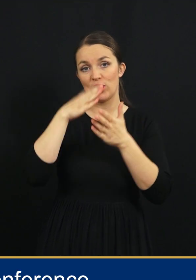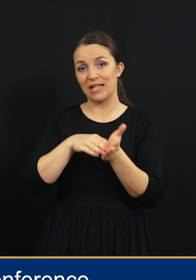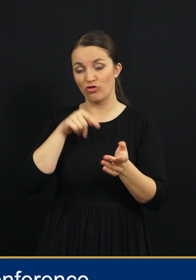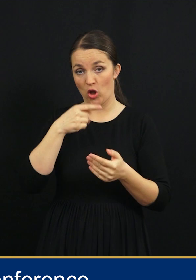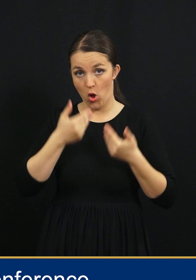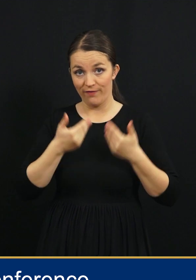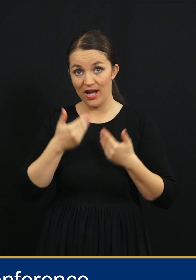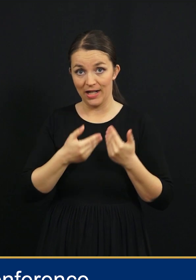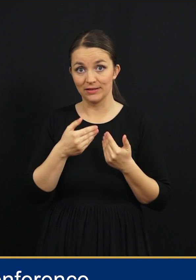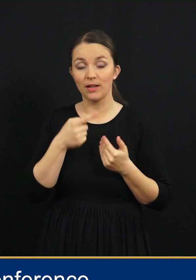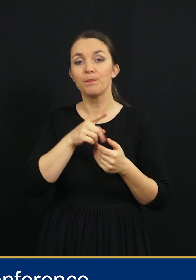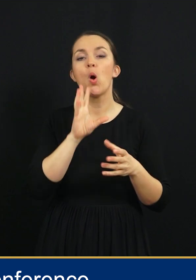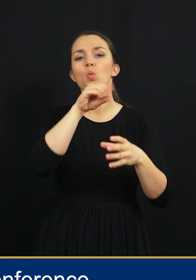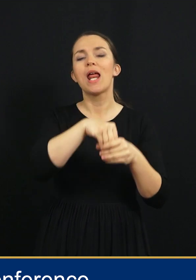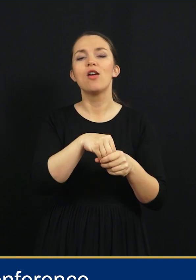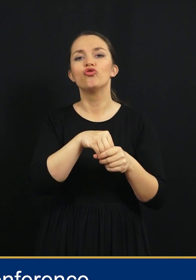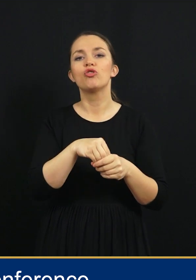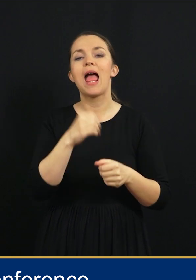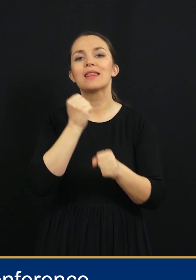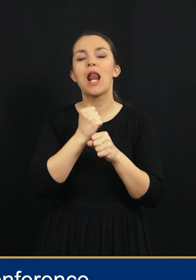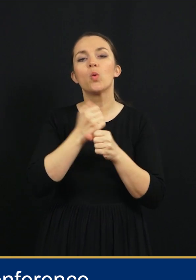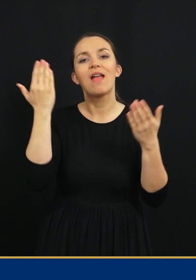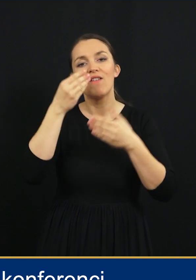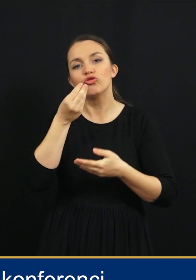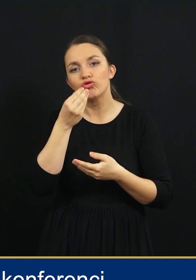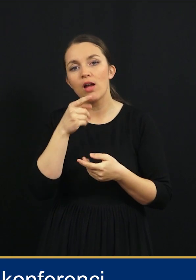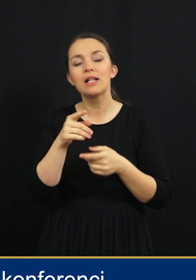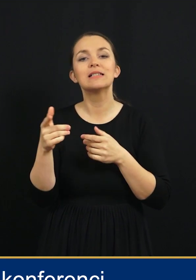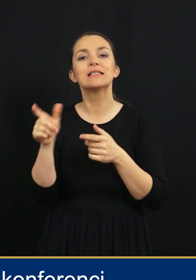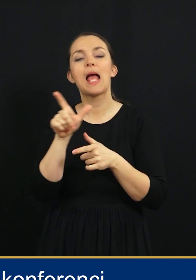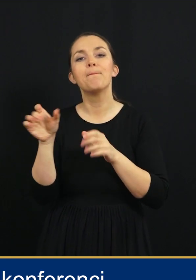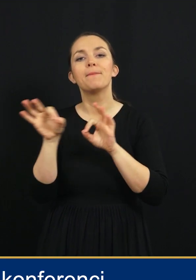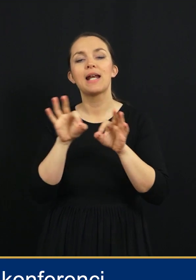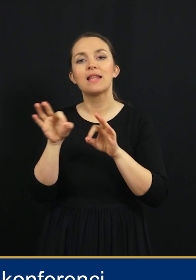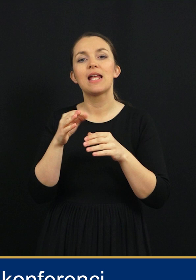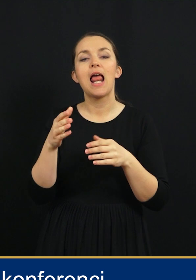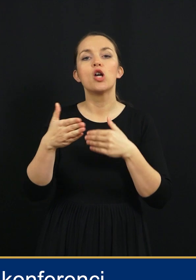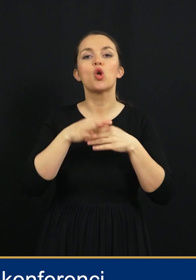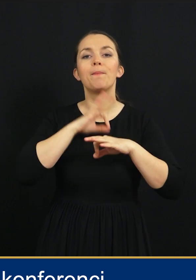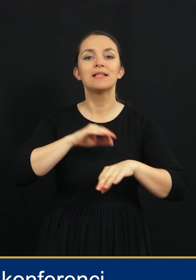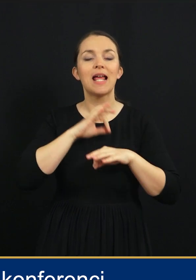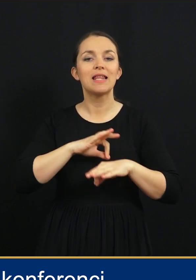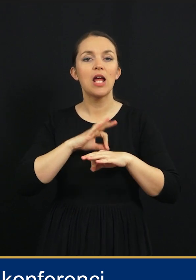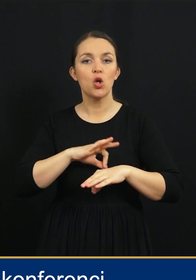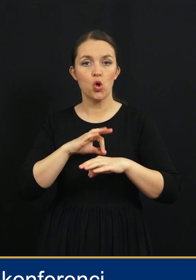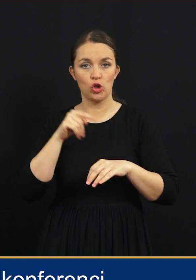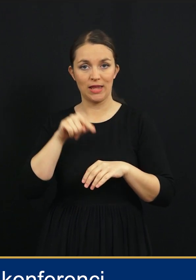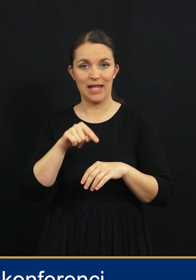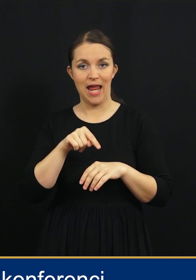začetka konference se je udeležila delovne večerje, ki sta jo priredila sopredsedujoča